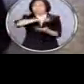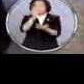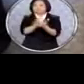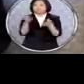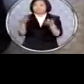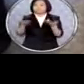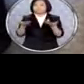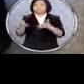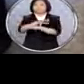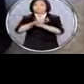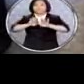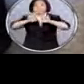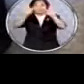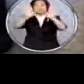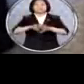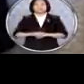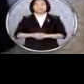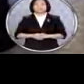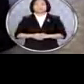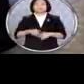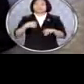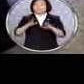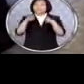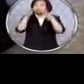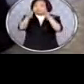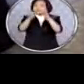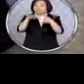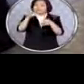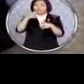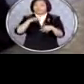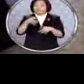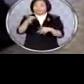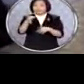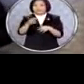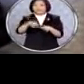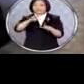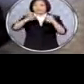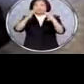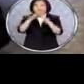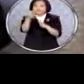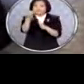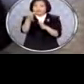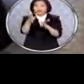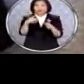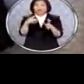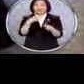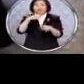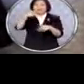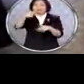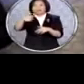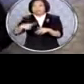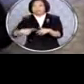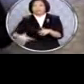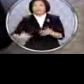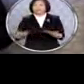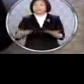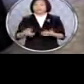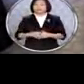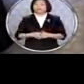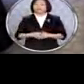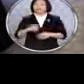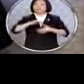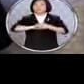题。所以我们面临到的问题还包括我们财政的赤字一直在持续的扩大当中，所以我们第一个要